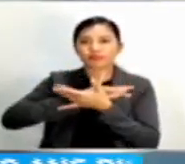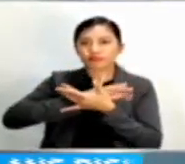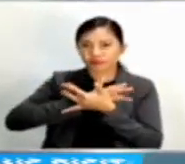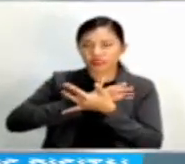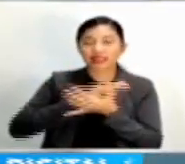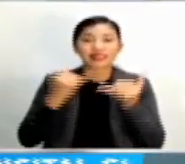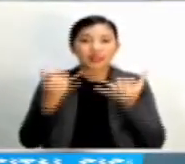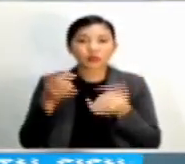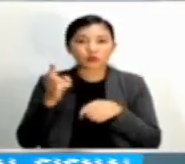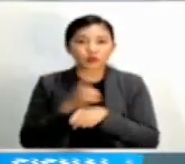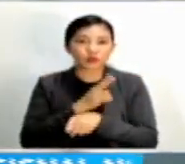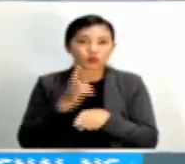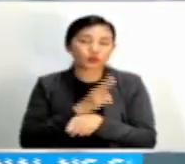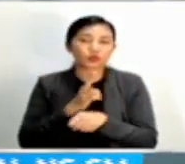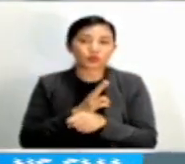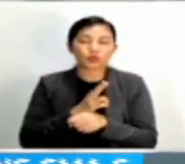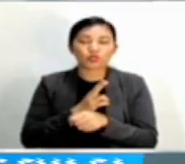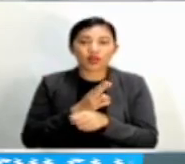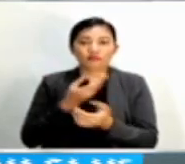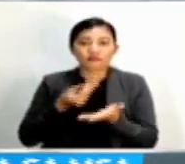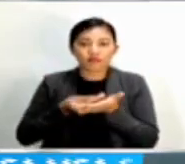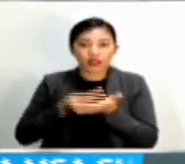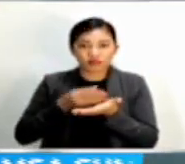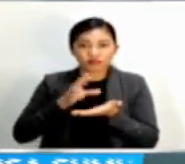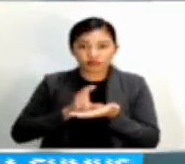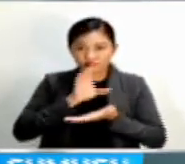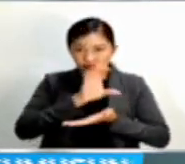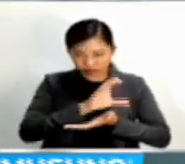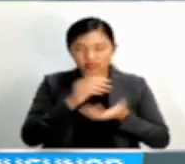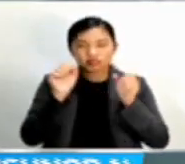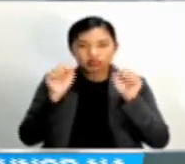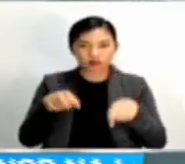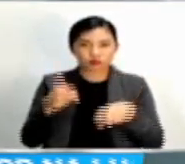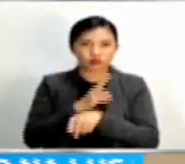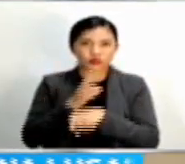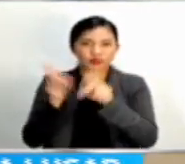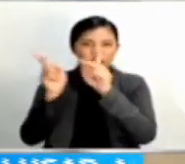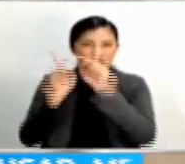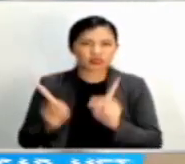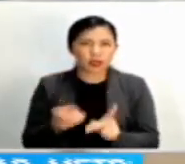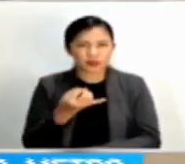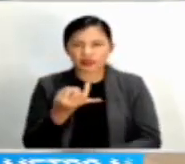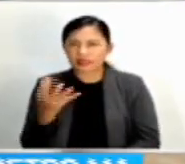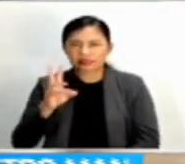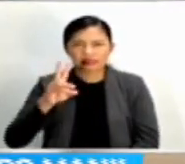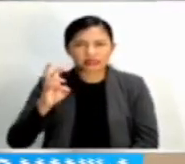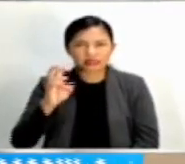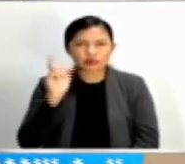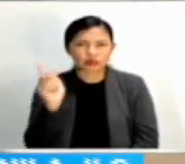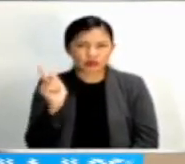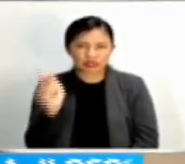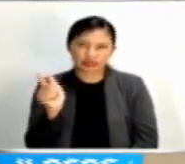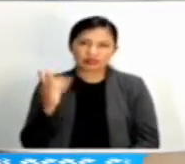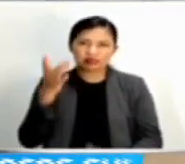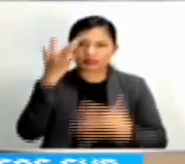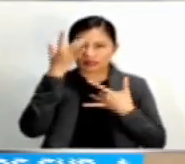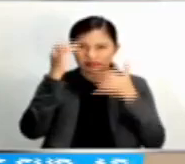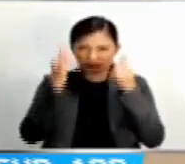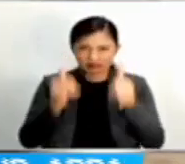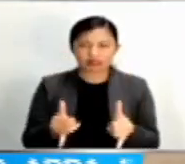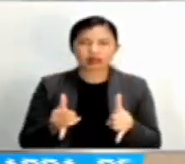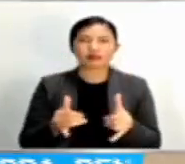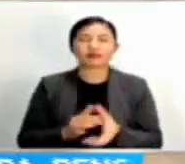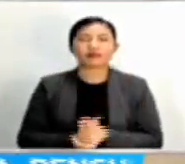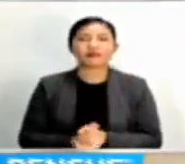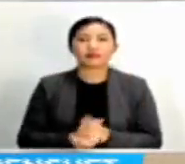COVID. As of June 9, 620 ang naitalaroong active cases o nagpapagaling pa. Ayon kay Palawan PIO